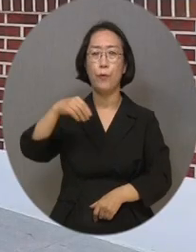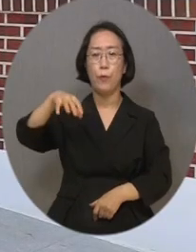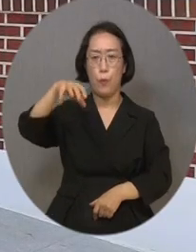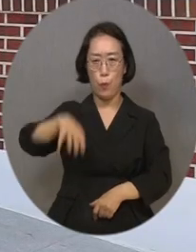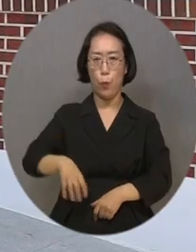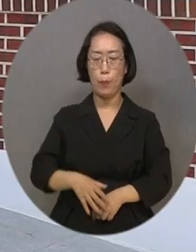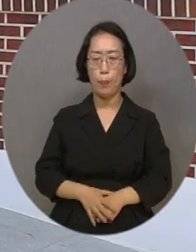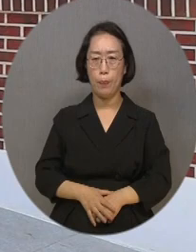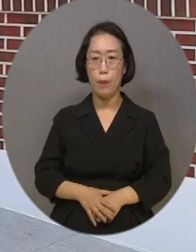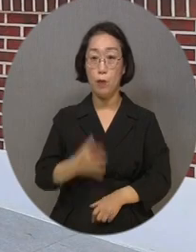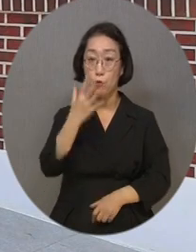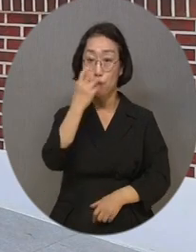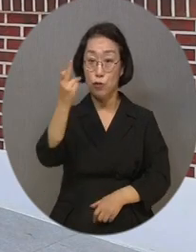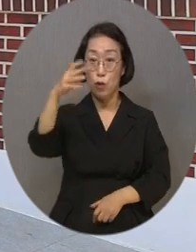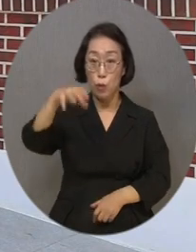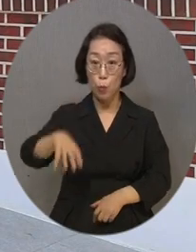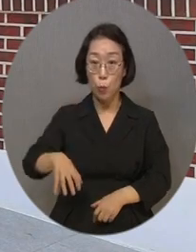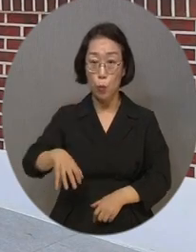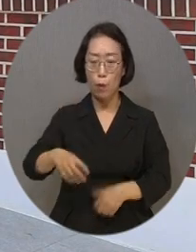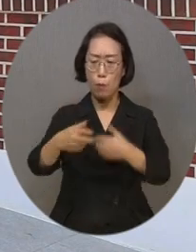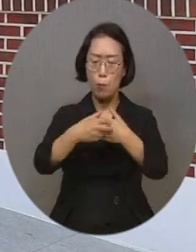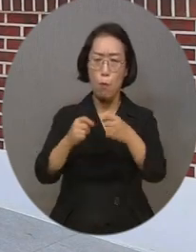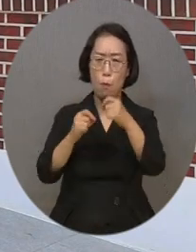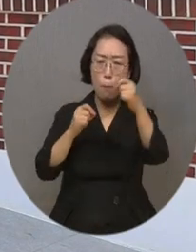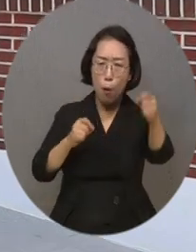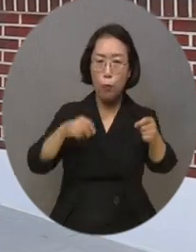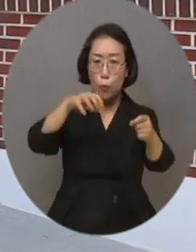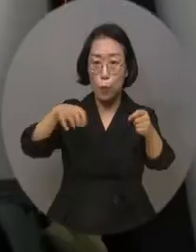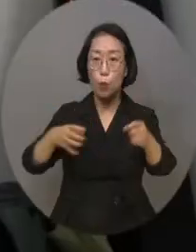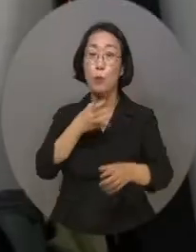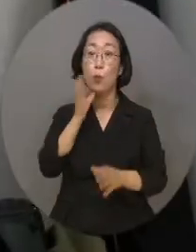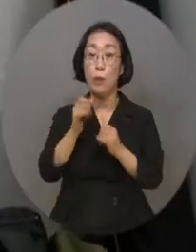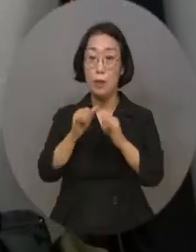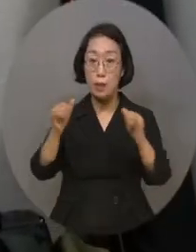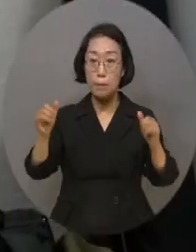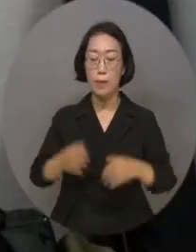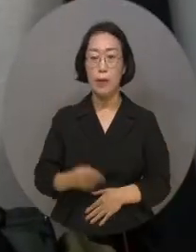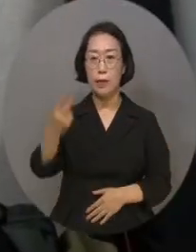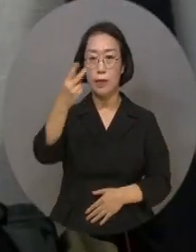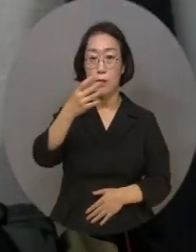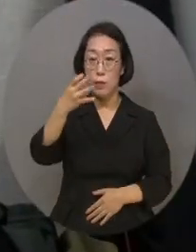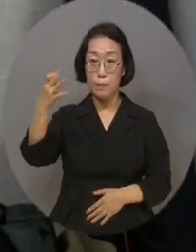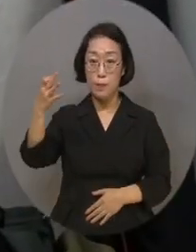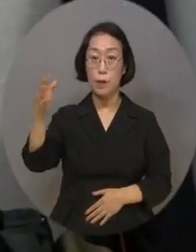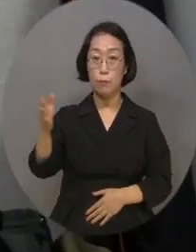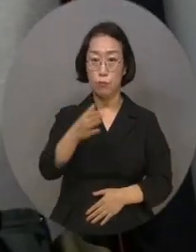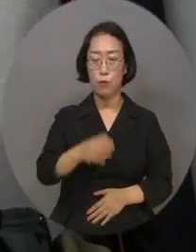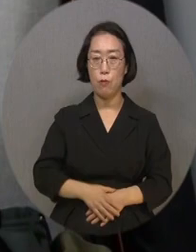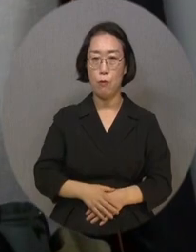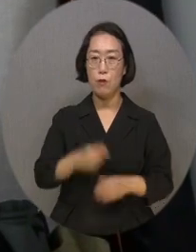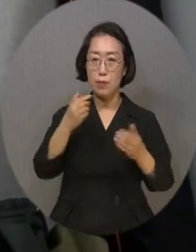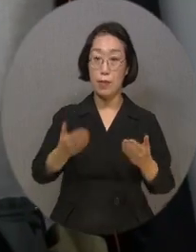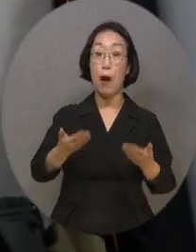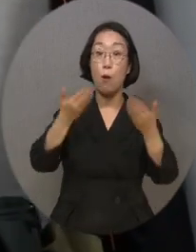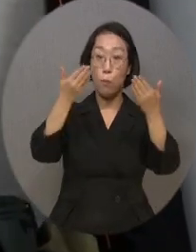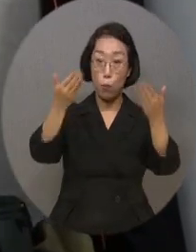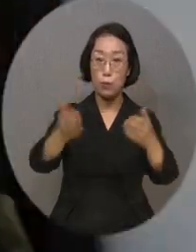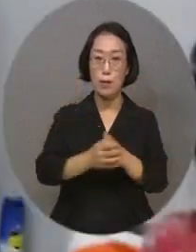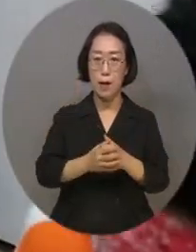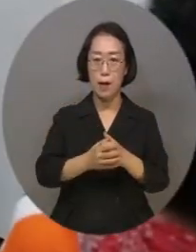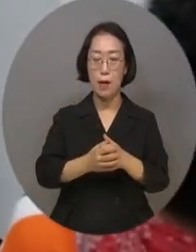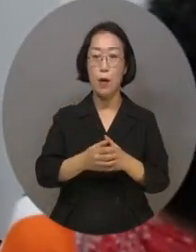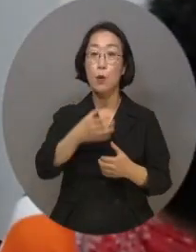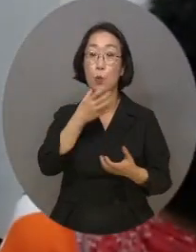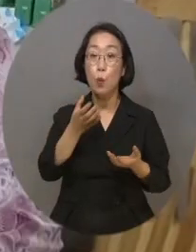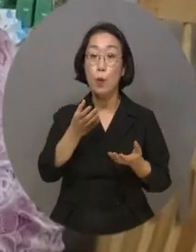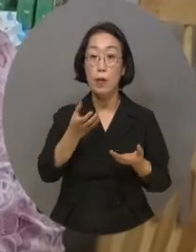순천시는 의료 접근성이 낮은 의료 취약지 어르신들을 대상으로 지난 2014년부터 재능기부 경로당 주치의 사업을